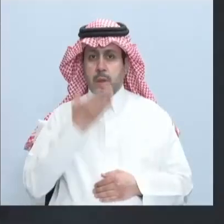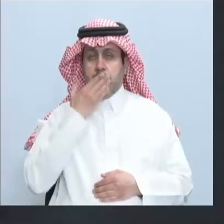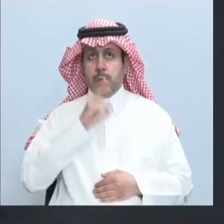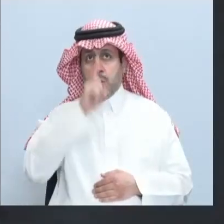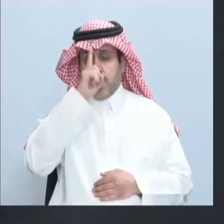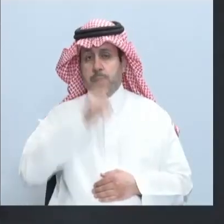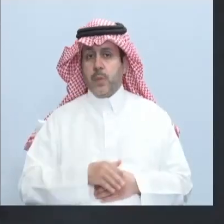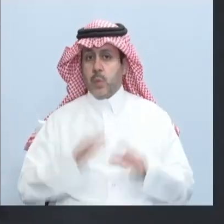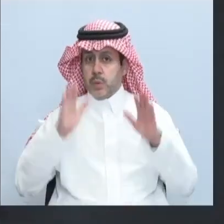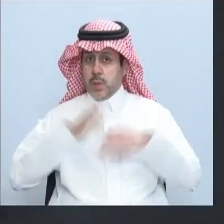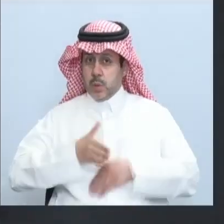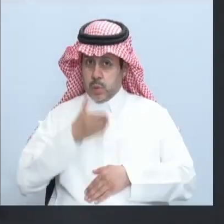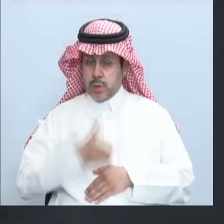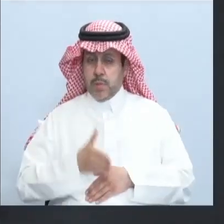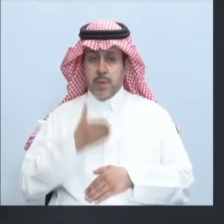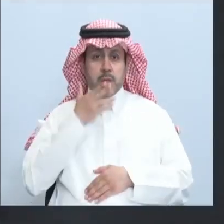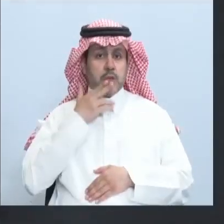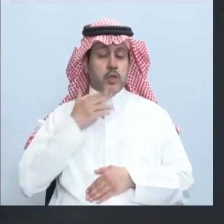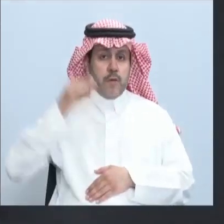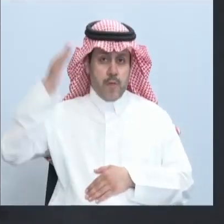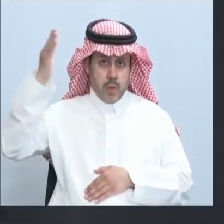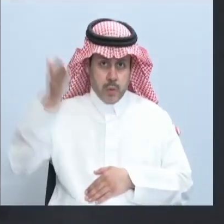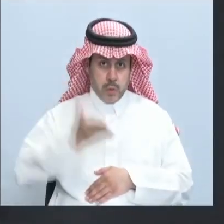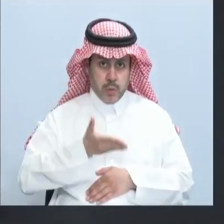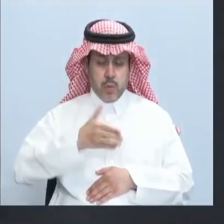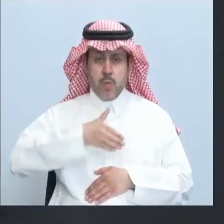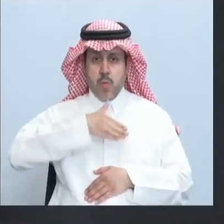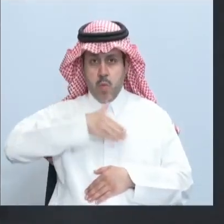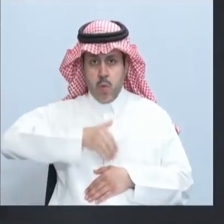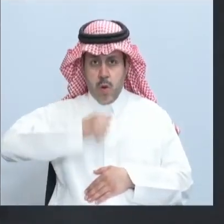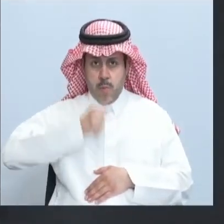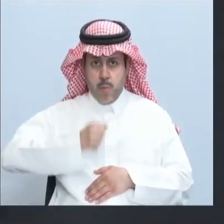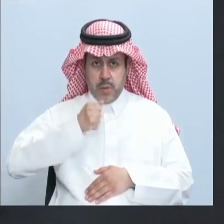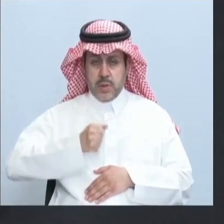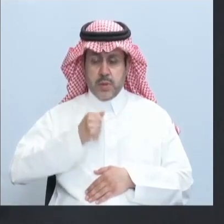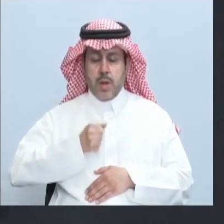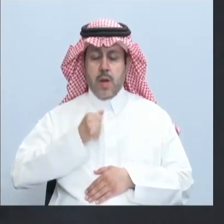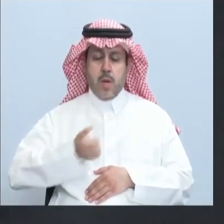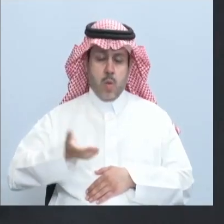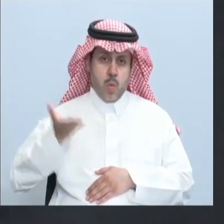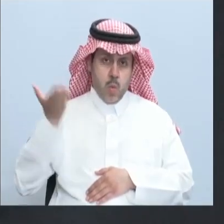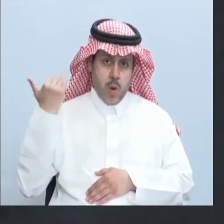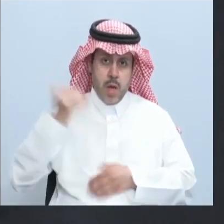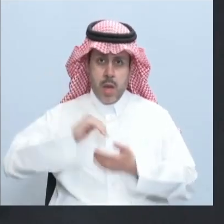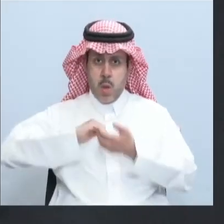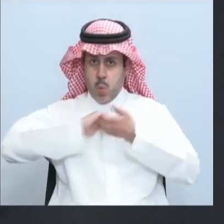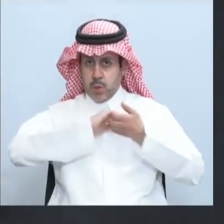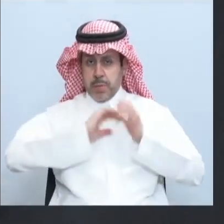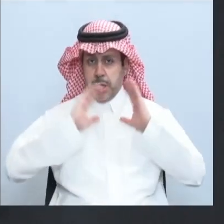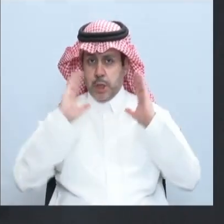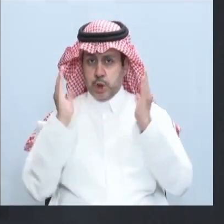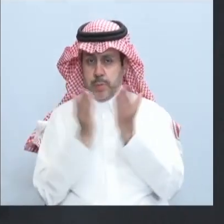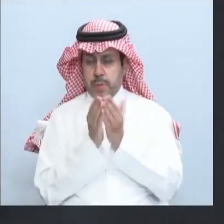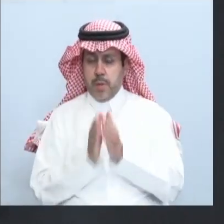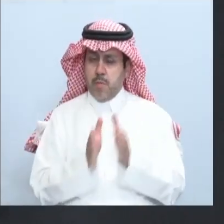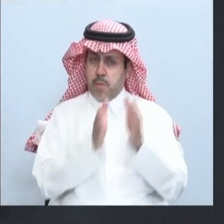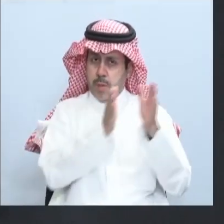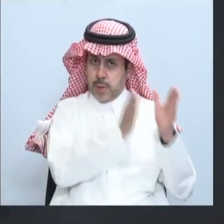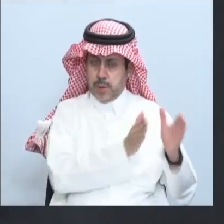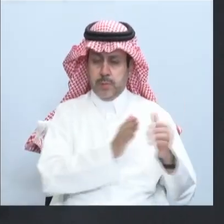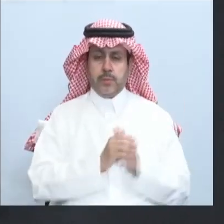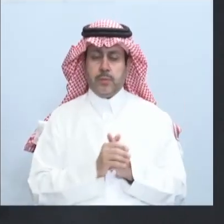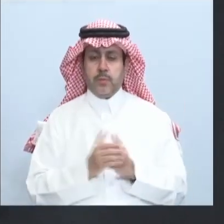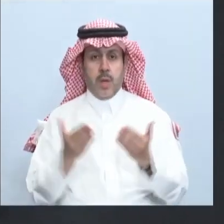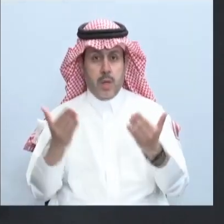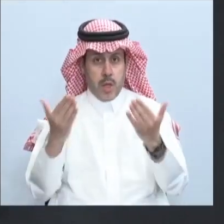الحمد لله والصلاه والسلام على اشرف الانبياء والمرسلين نبينا محمد واله وصحبه اجمعين اما بعد